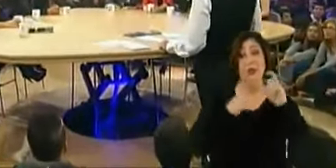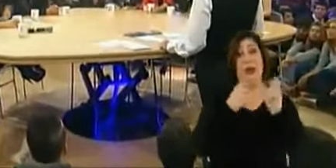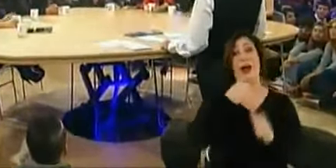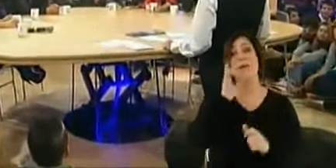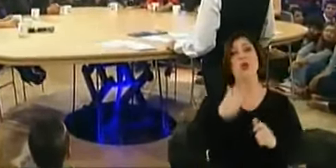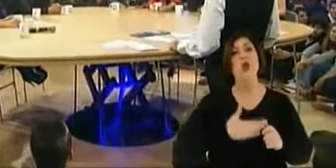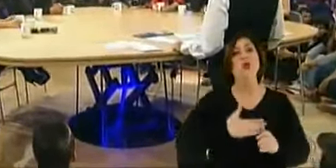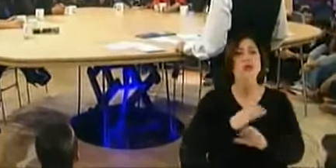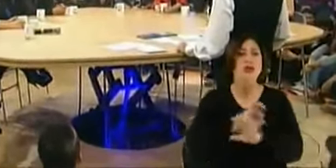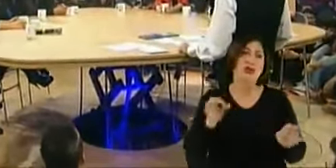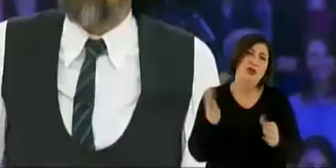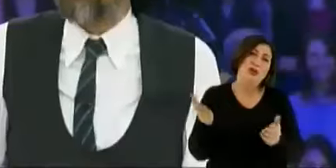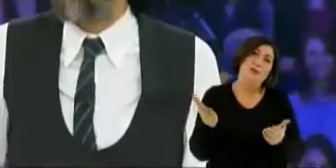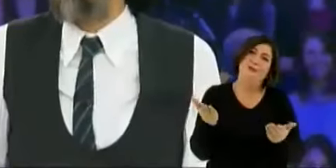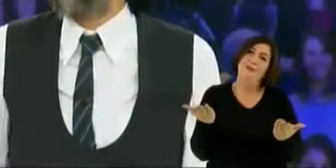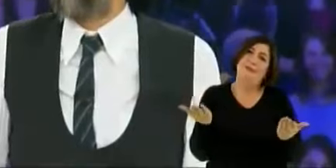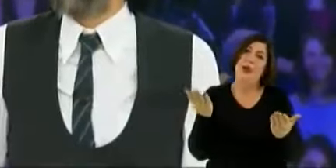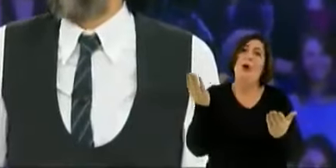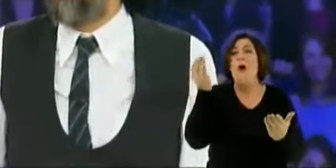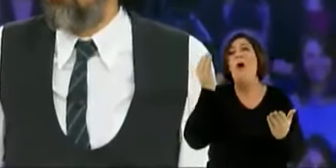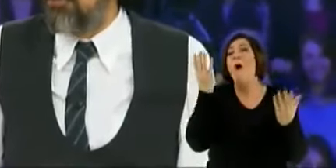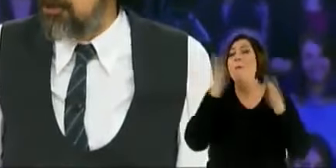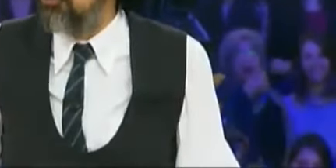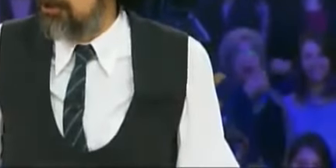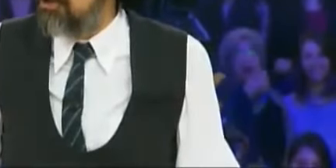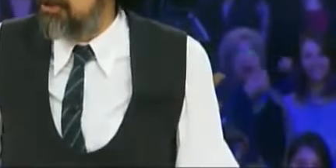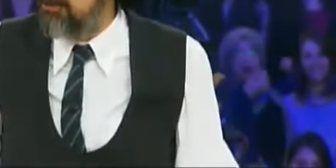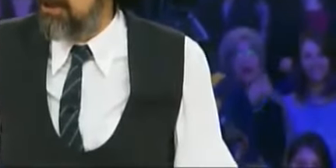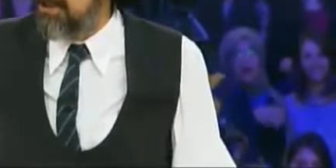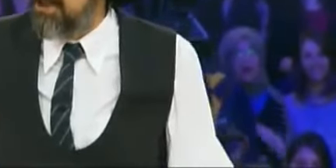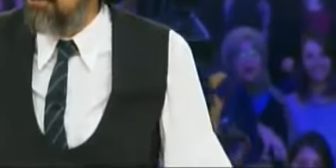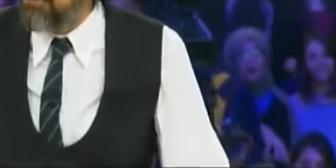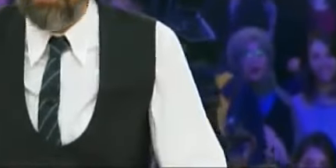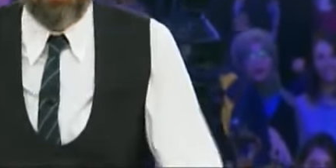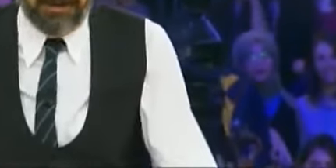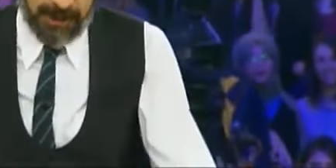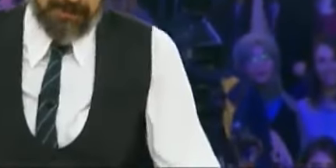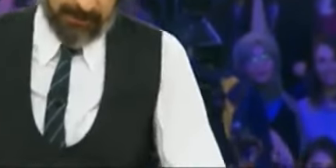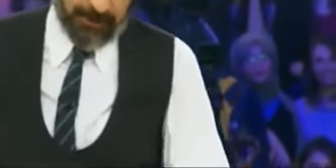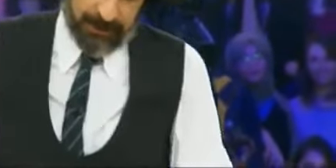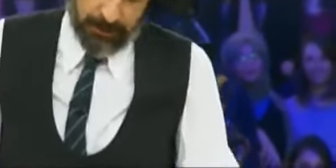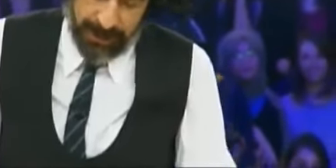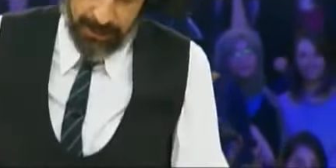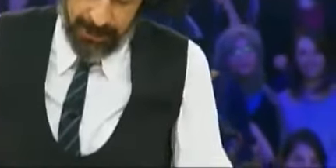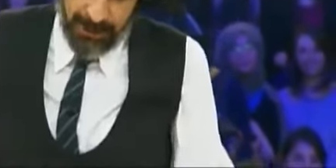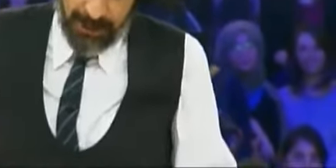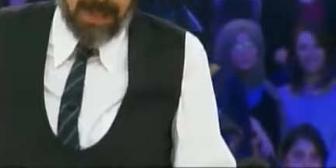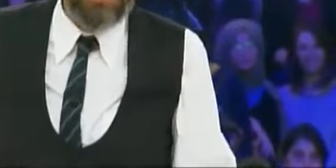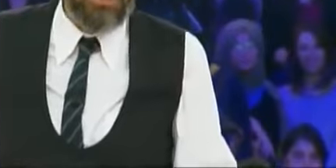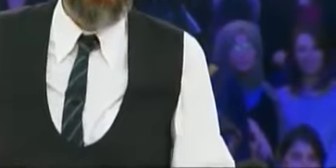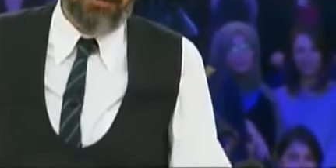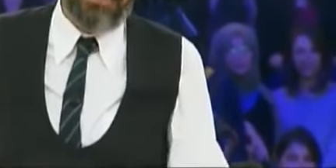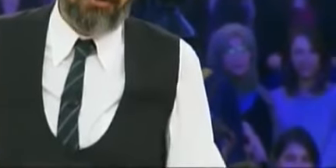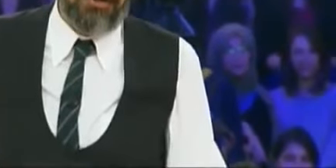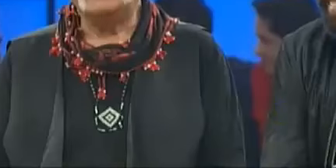İşte Sümer abi böyle doyumsuz. Öpmese de o bütün dünyayı öpmüş olduğu için bu yıla kadar. Sağ ol, sağ ol.